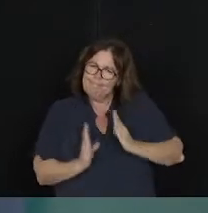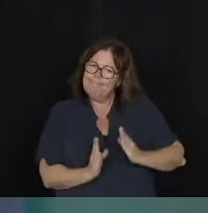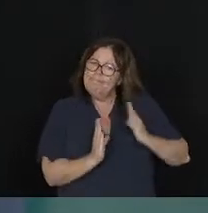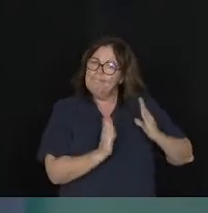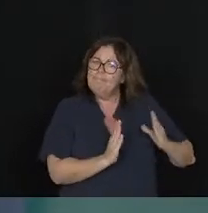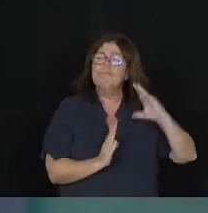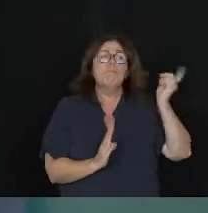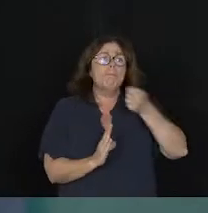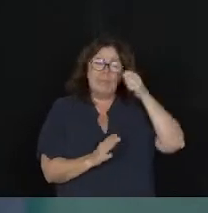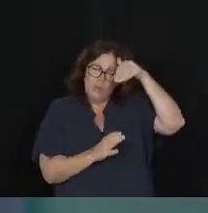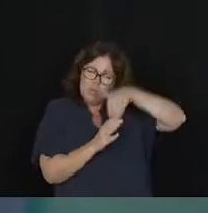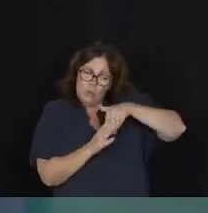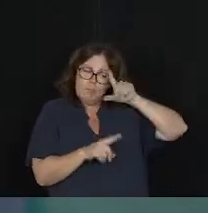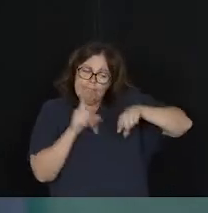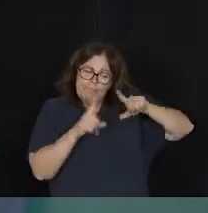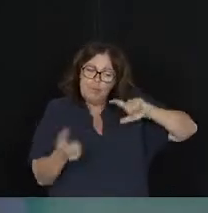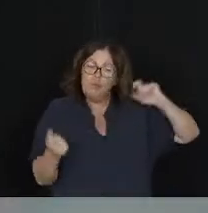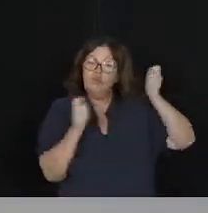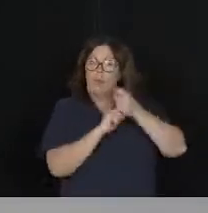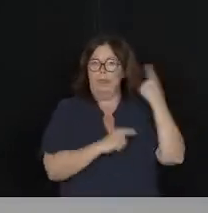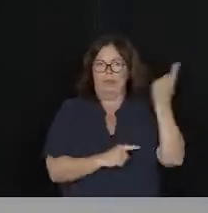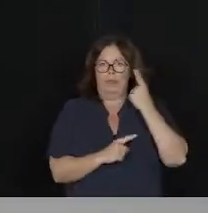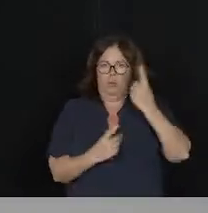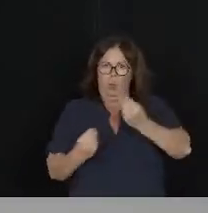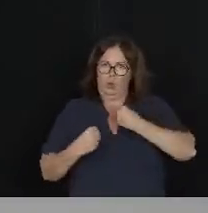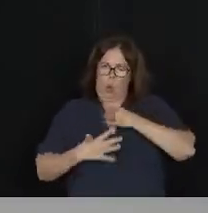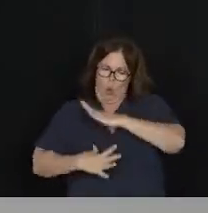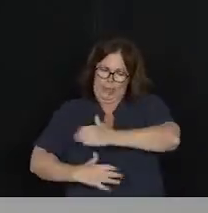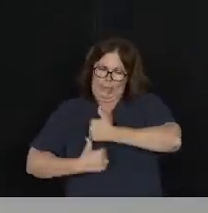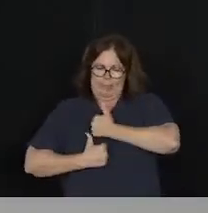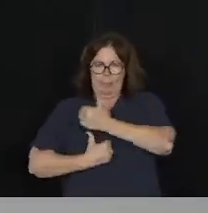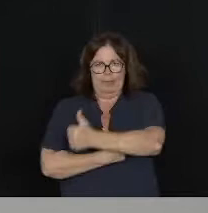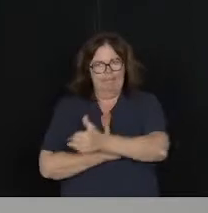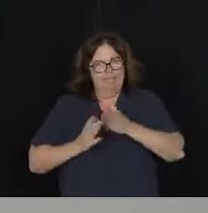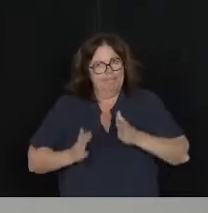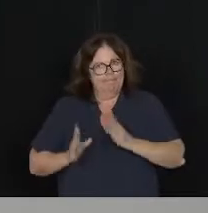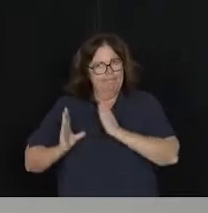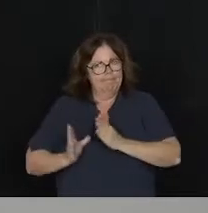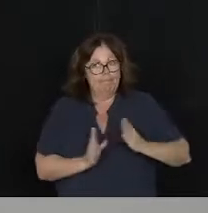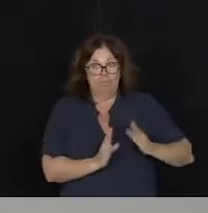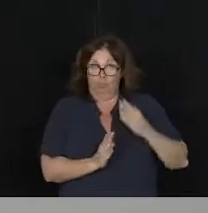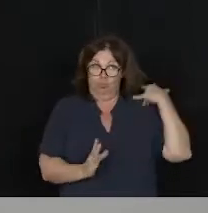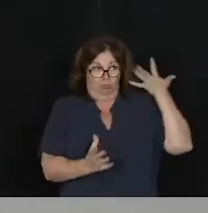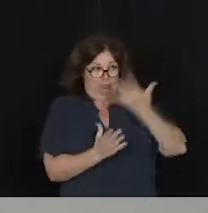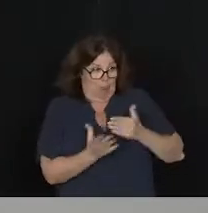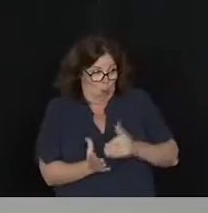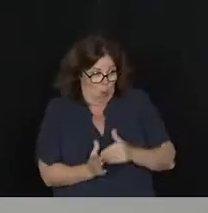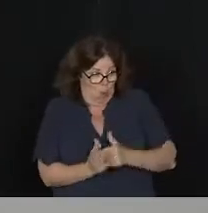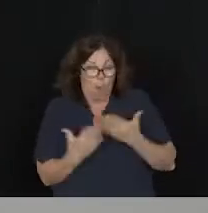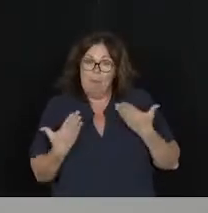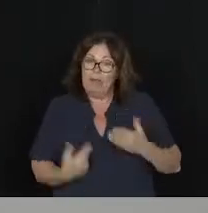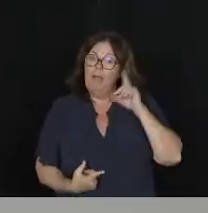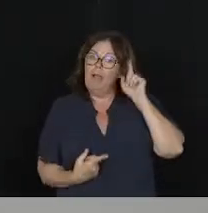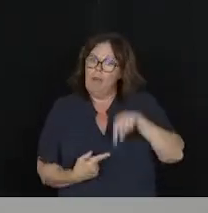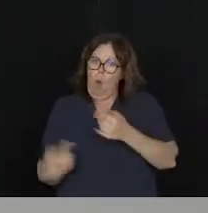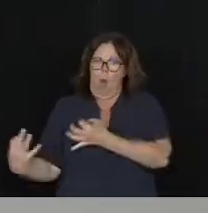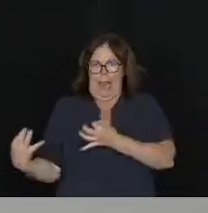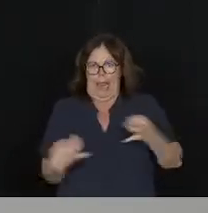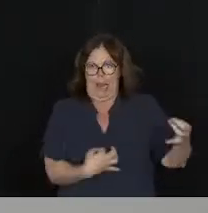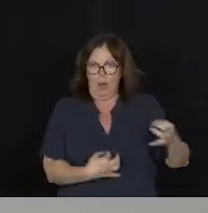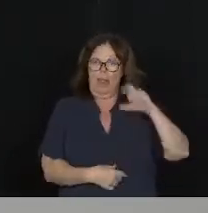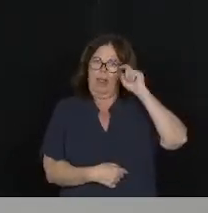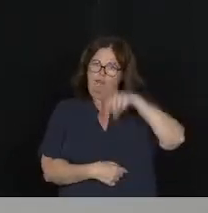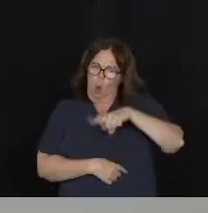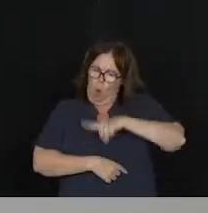éloignées, hein, d'une ambition disciplinaire. Jusqu'à nos jours, les vies scolaires insistent sur la régularité et la ponctualité comme moyen